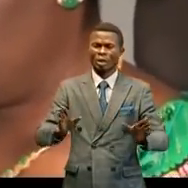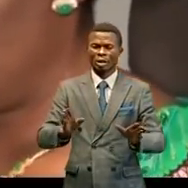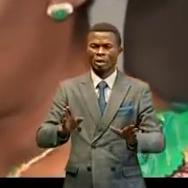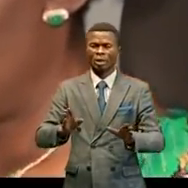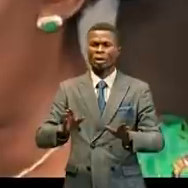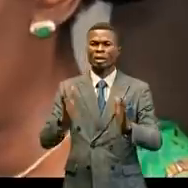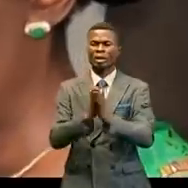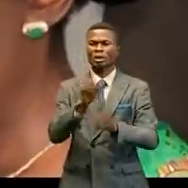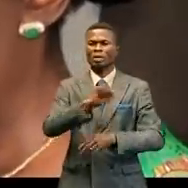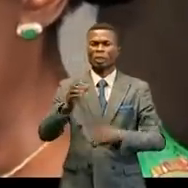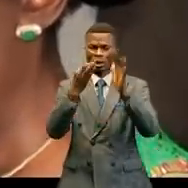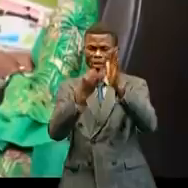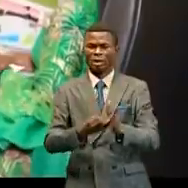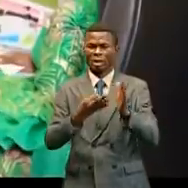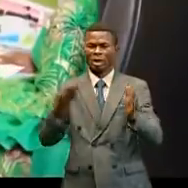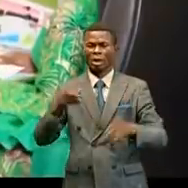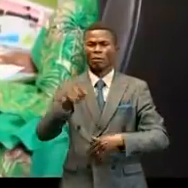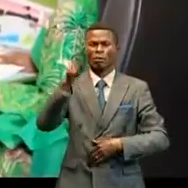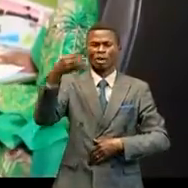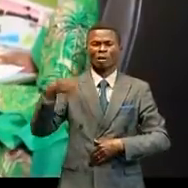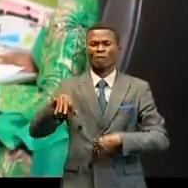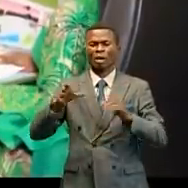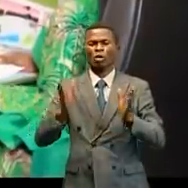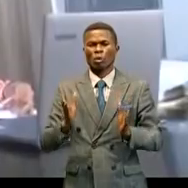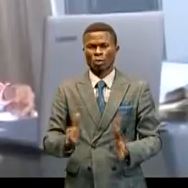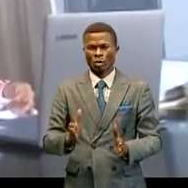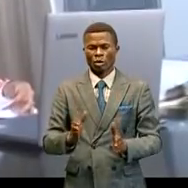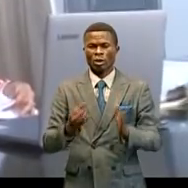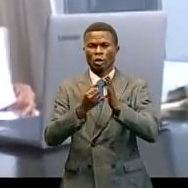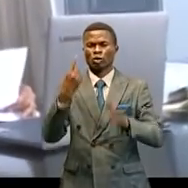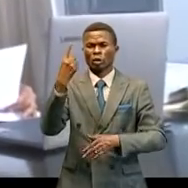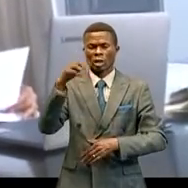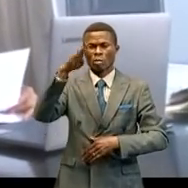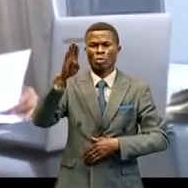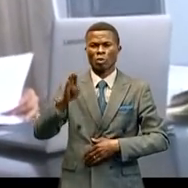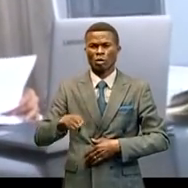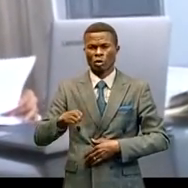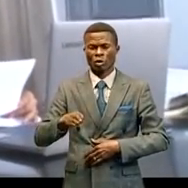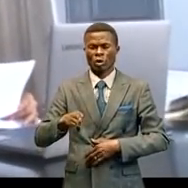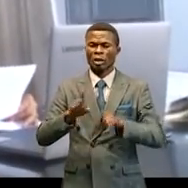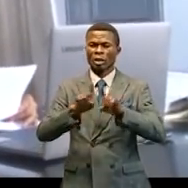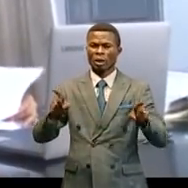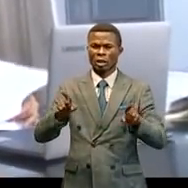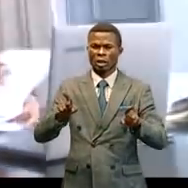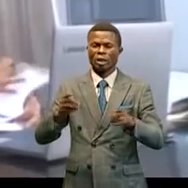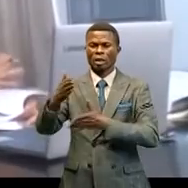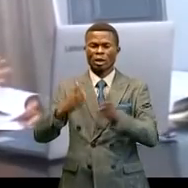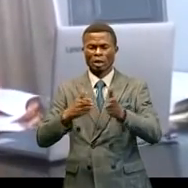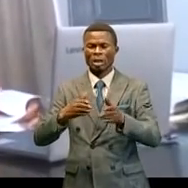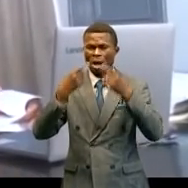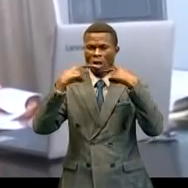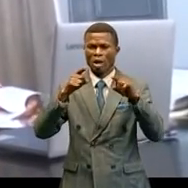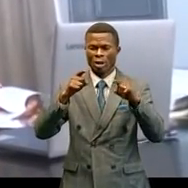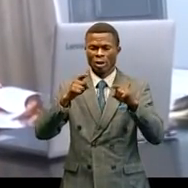à 10 780 milliards de francs congolais, 61% par rapport à la cible de recettes fixée